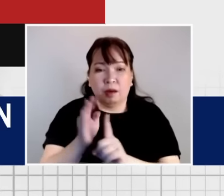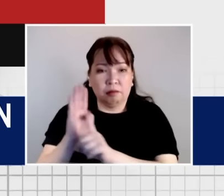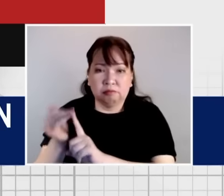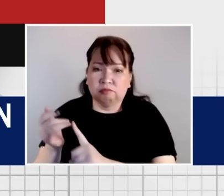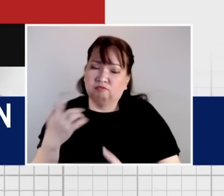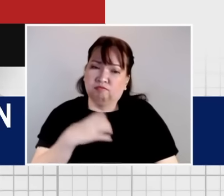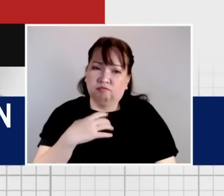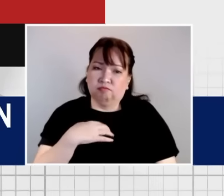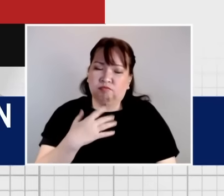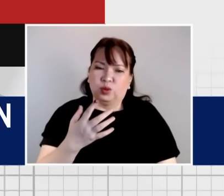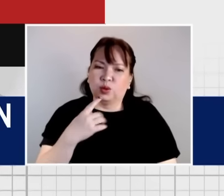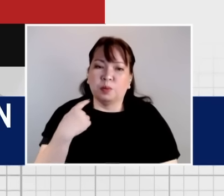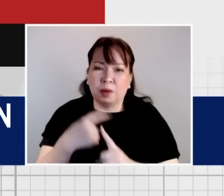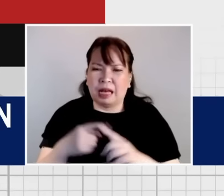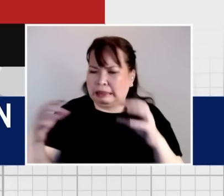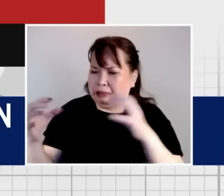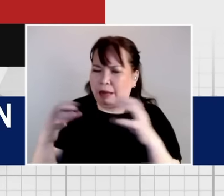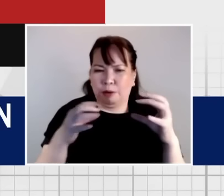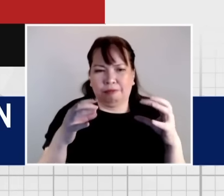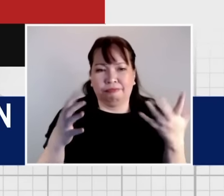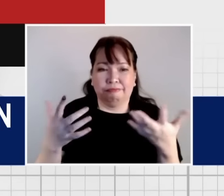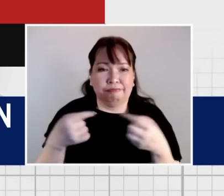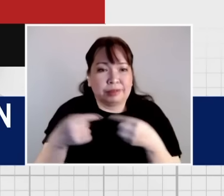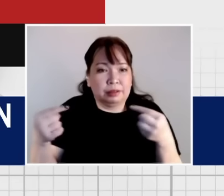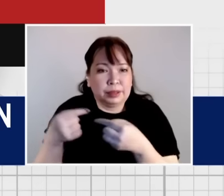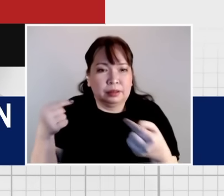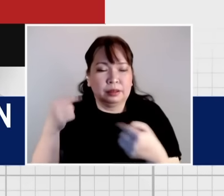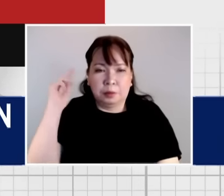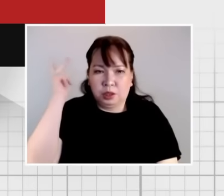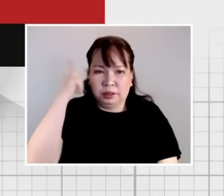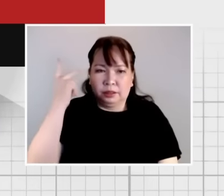rin sa away politika.